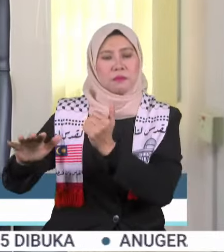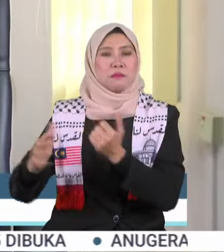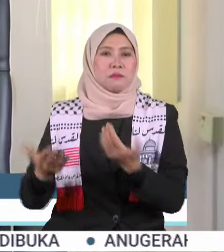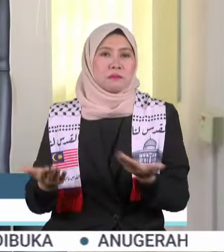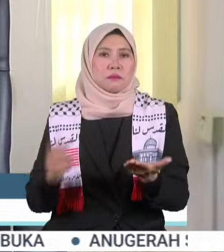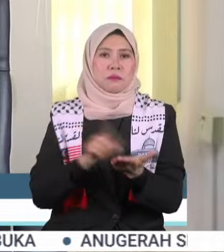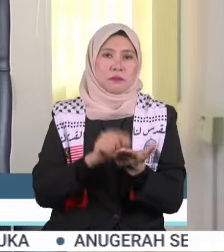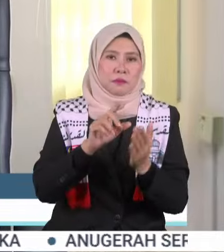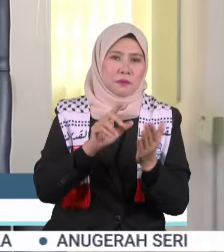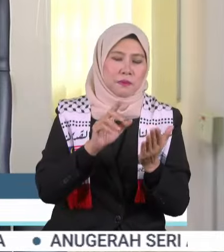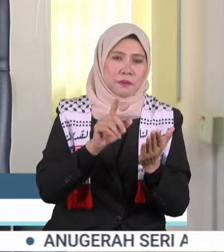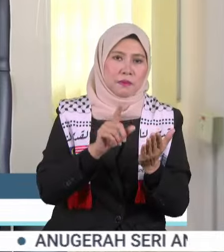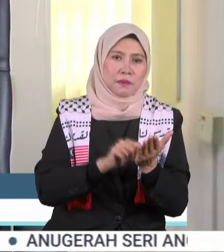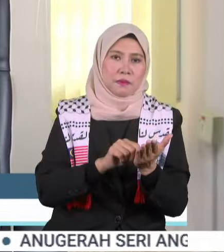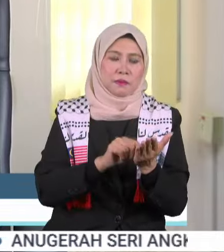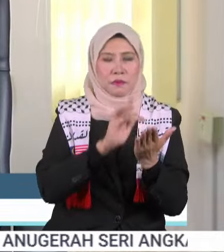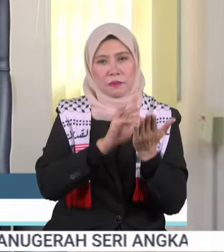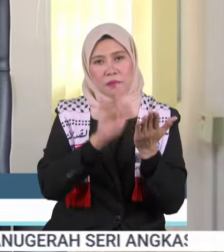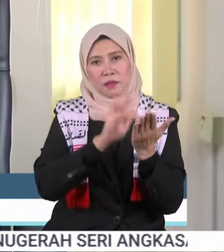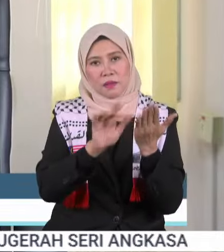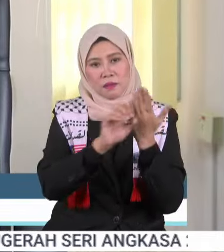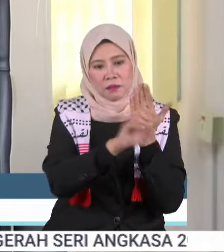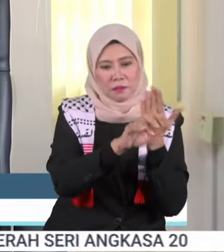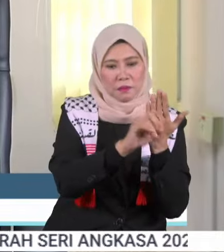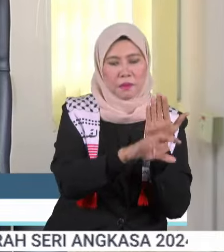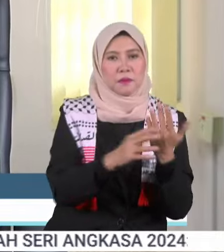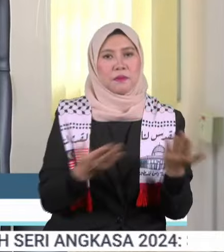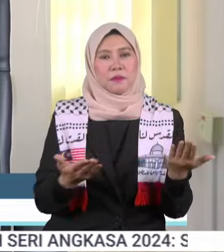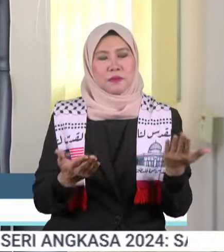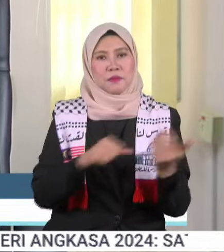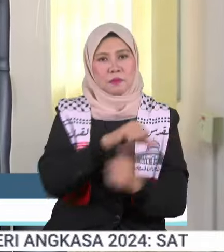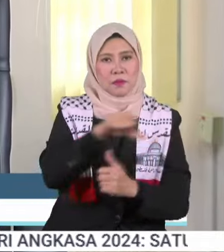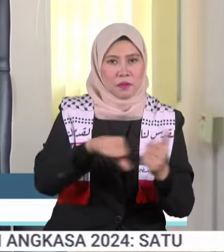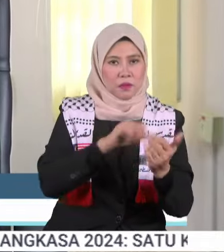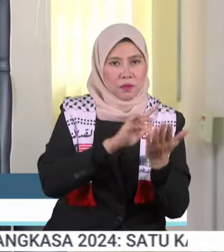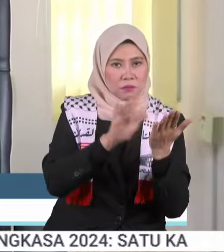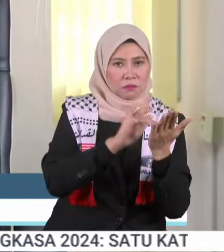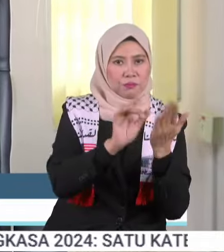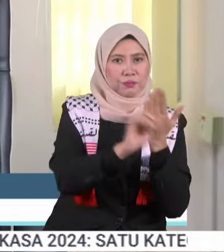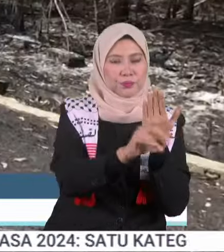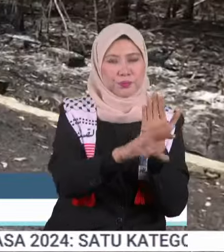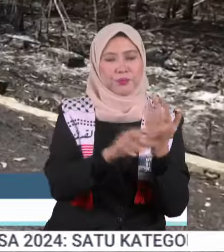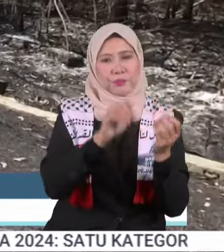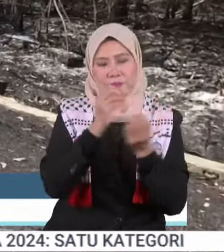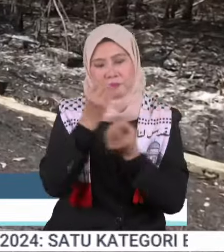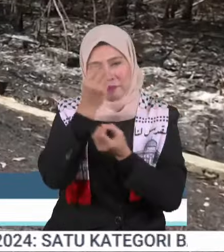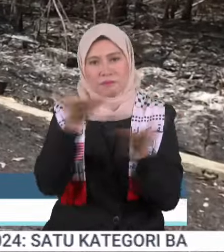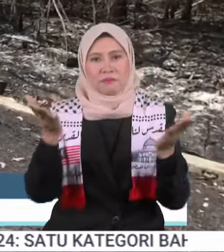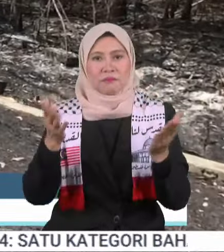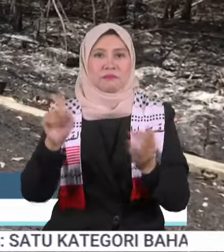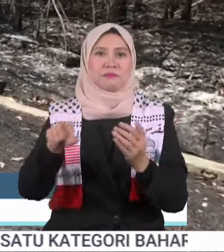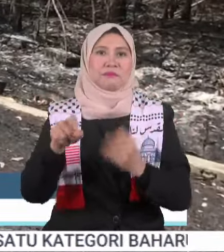ya, media masa, media inilah yang sosial, media sosial dan sebagainya lah.